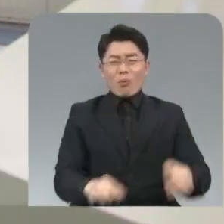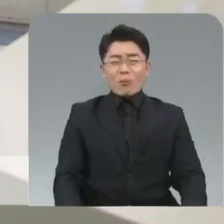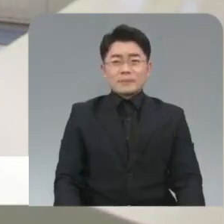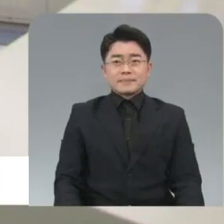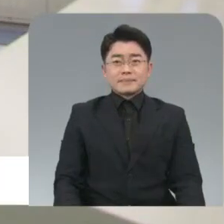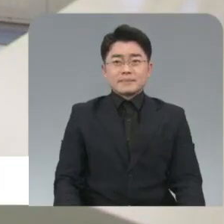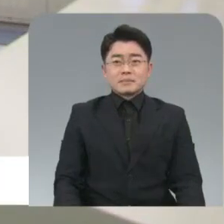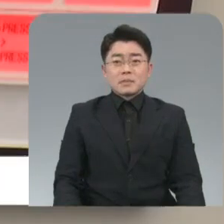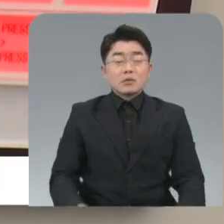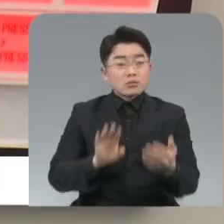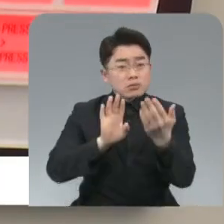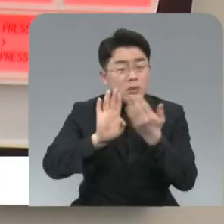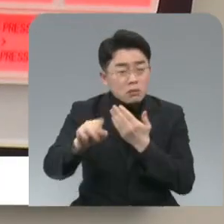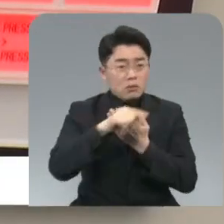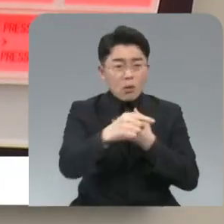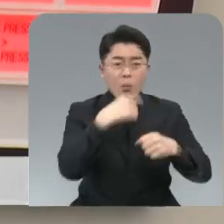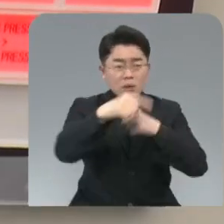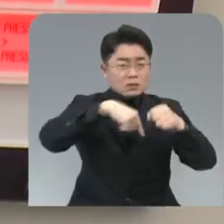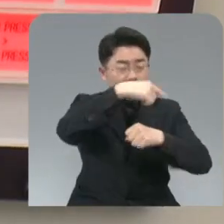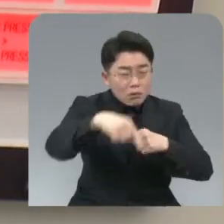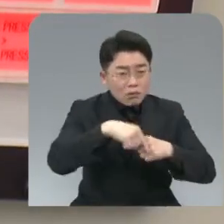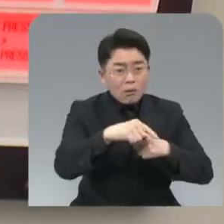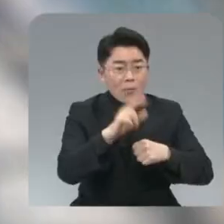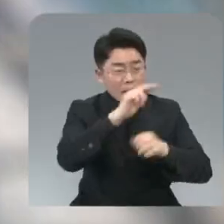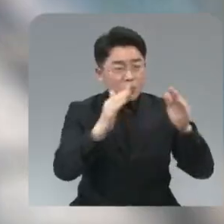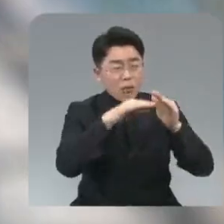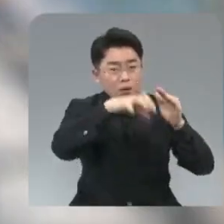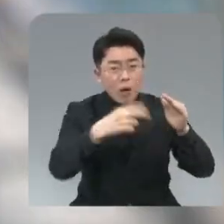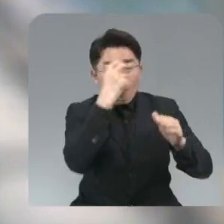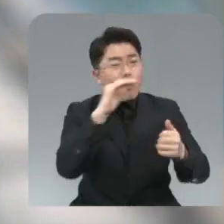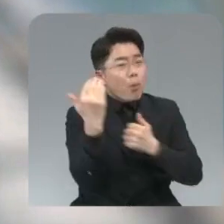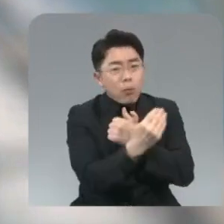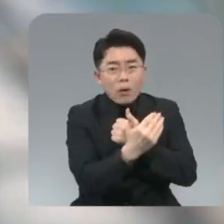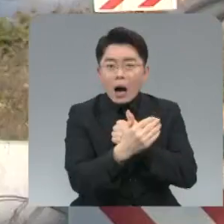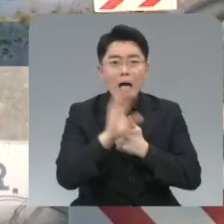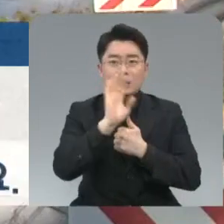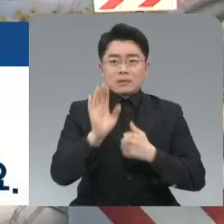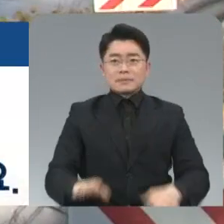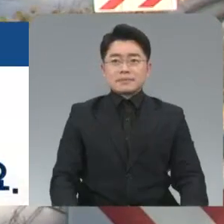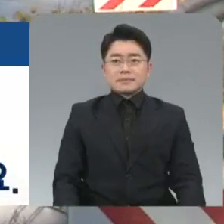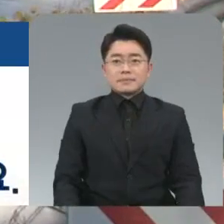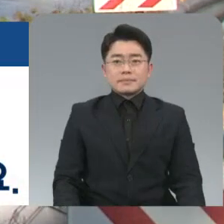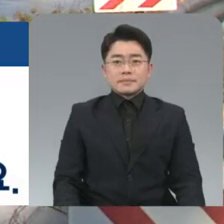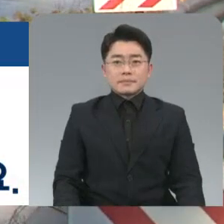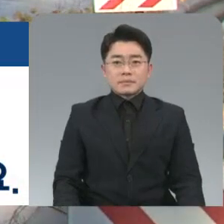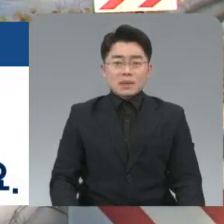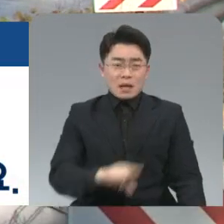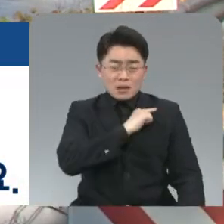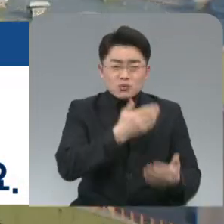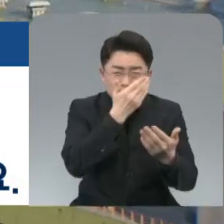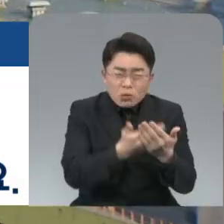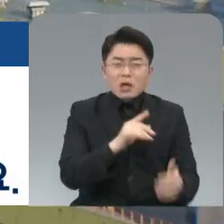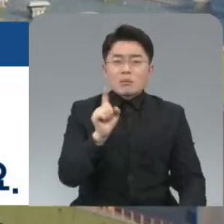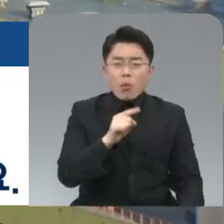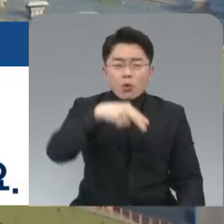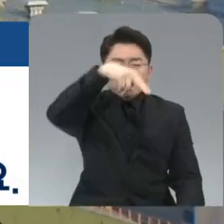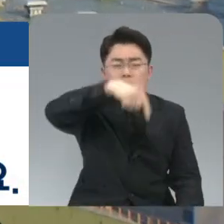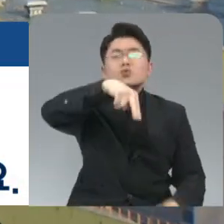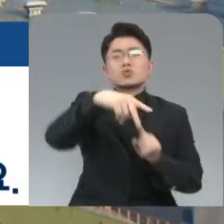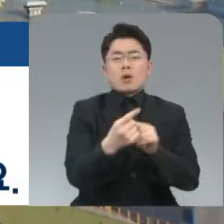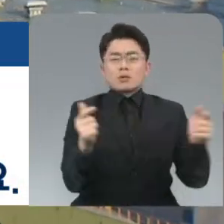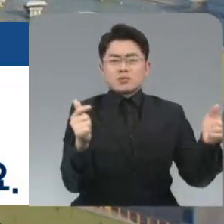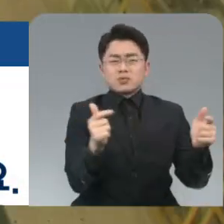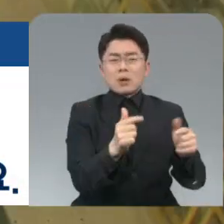그런데 이후에도 한수원은 별다른 조치를 취하지 않았습니다. 수소 제거는 제일 중요한 거거든요. 왜냐하면